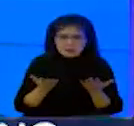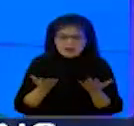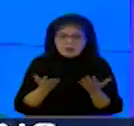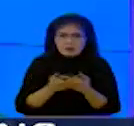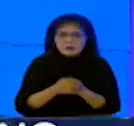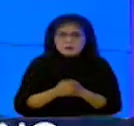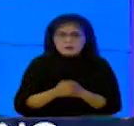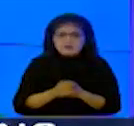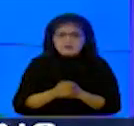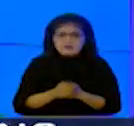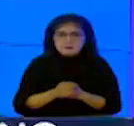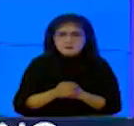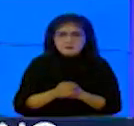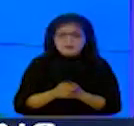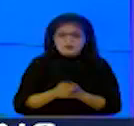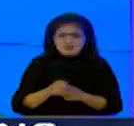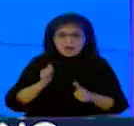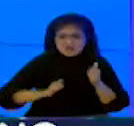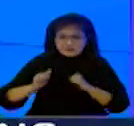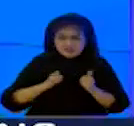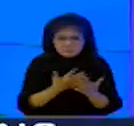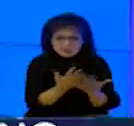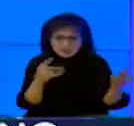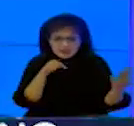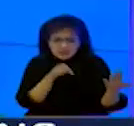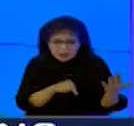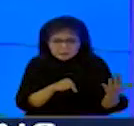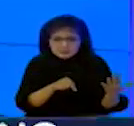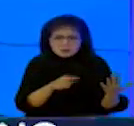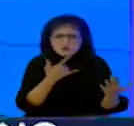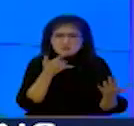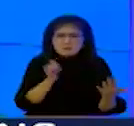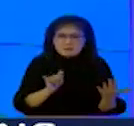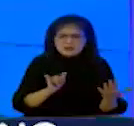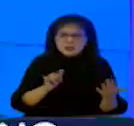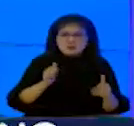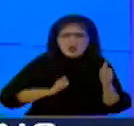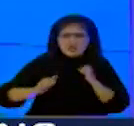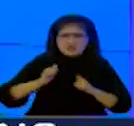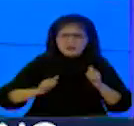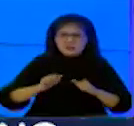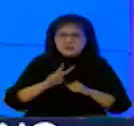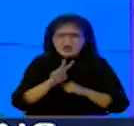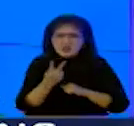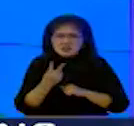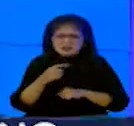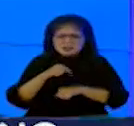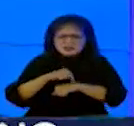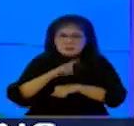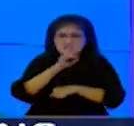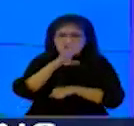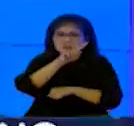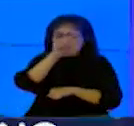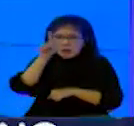waktu kegiatan masyarakat berubah, mereka menjadi di siang hari sampai dengan sore hari. Jadi peak atau puncak kegiatan masyarakat itu justru malah